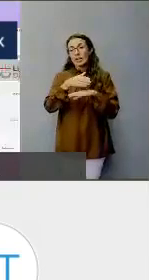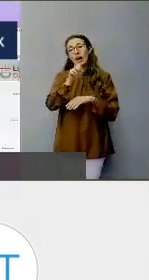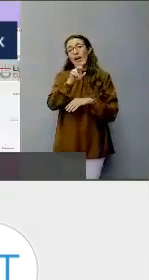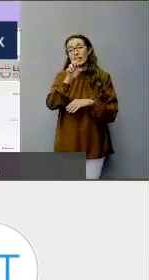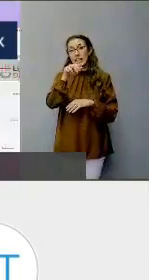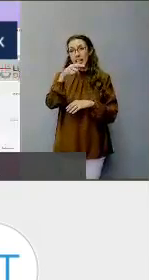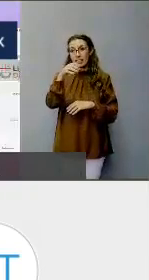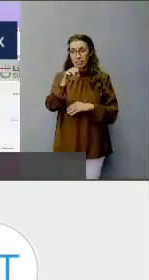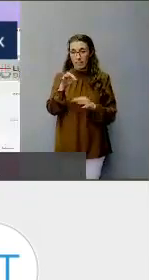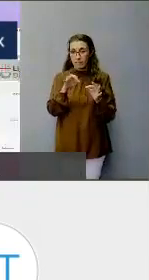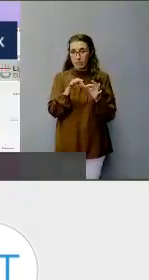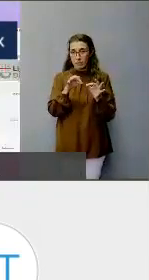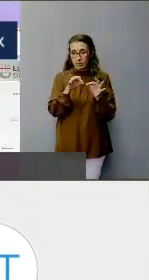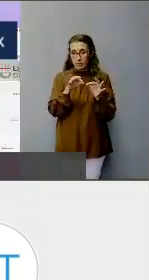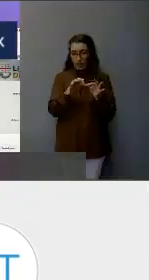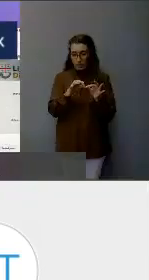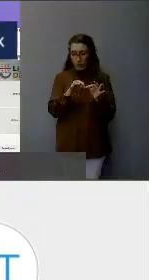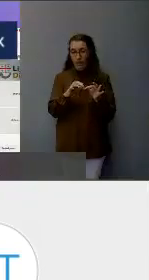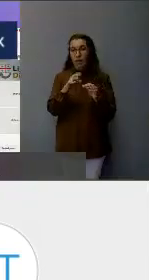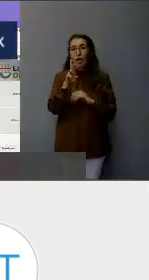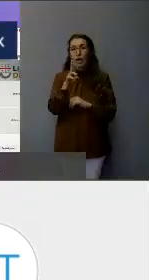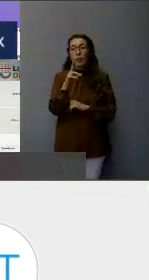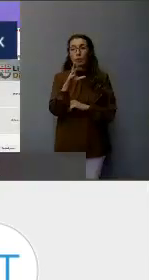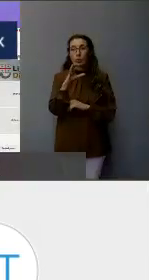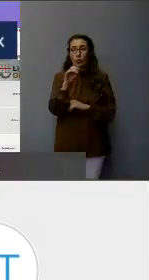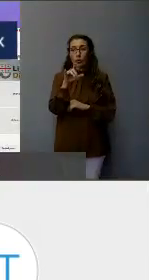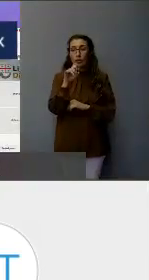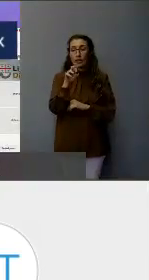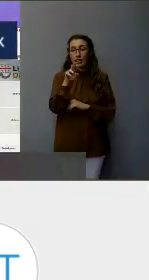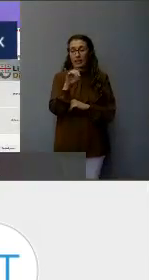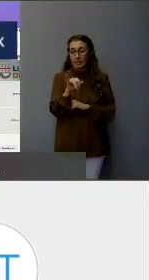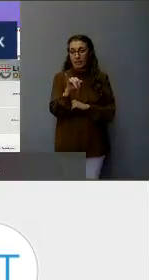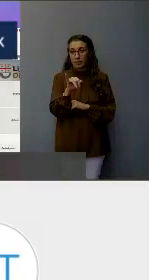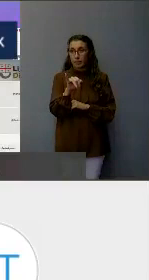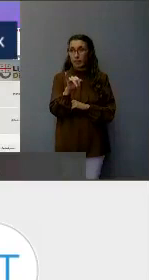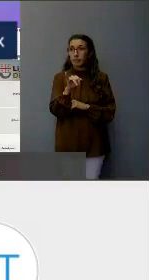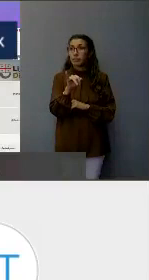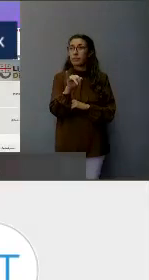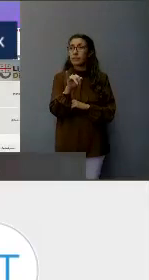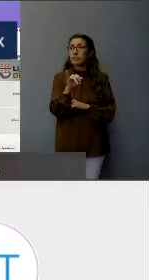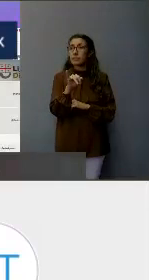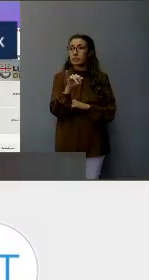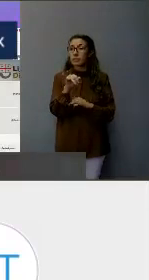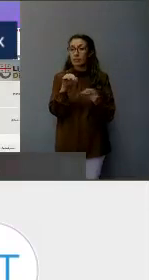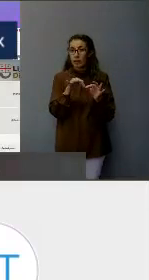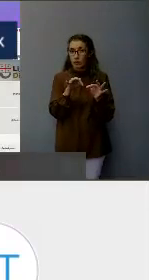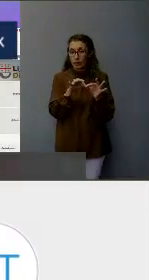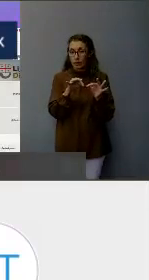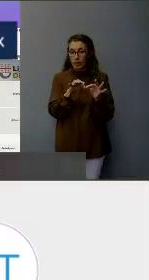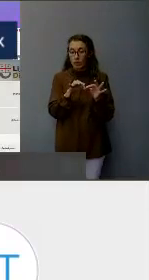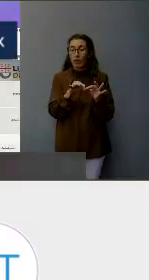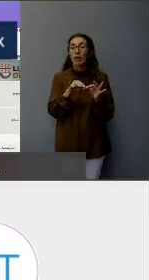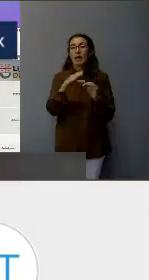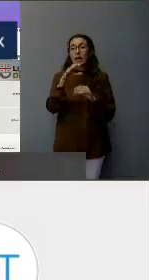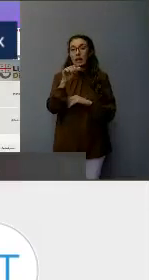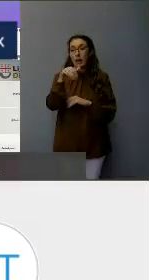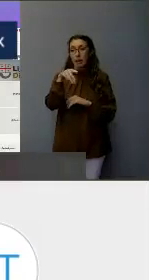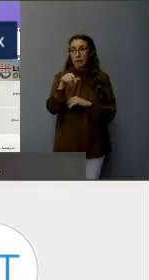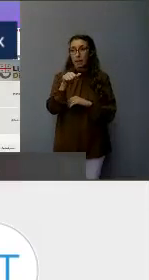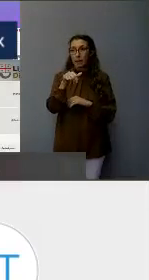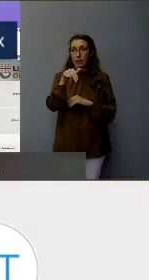vorrei fare niente parlerete raggiunte contrario favorevole alla consigliera bruccoleri favorevole consigliere